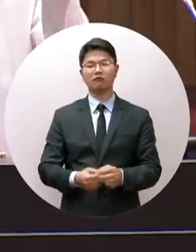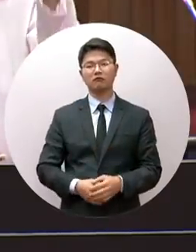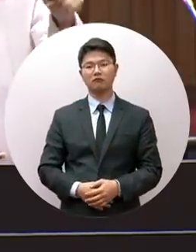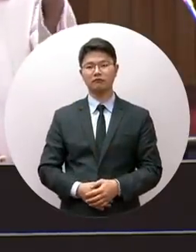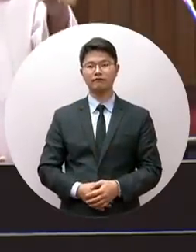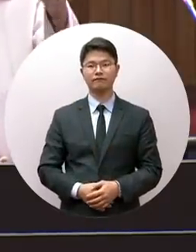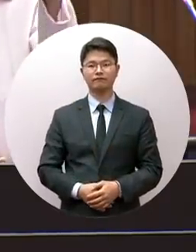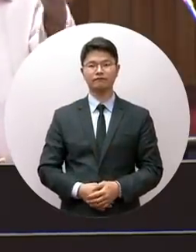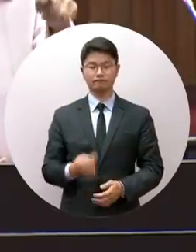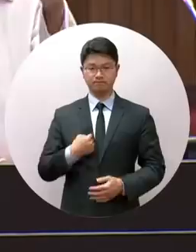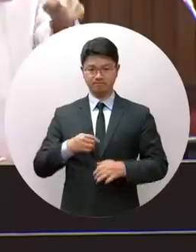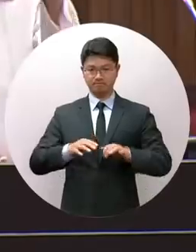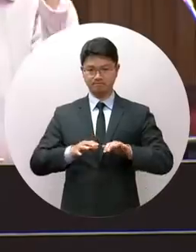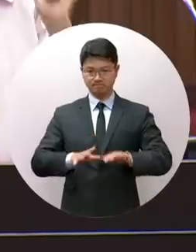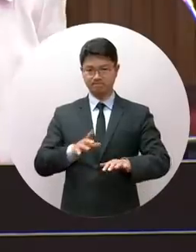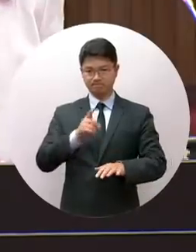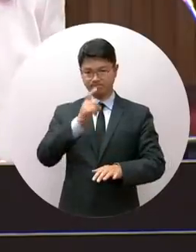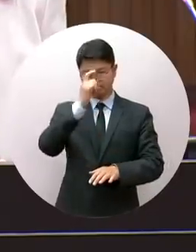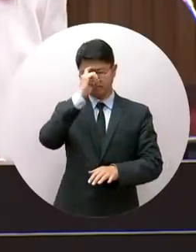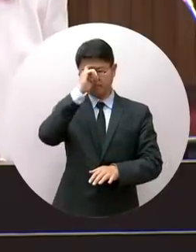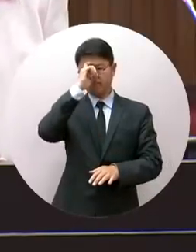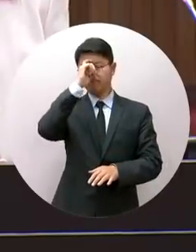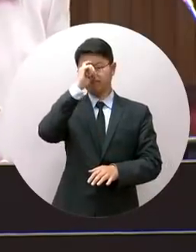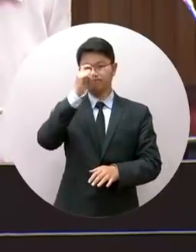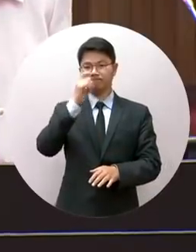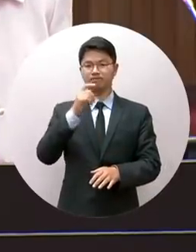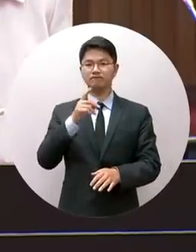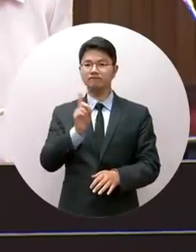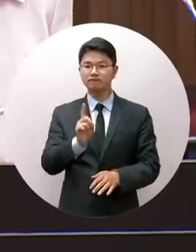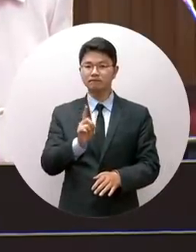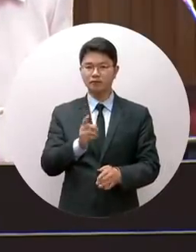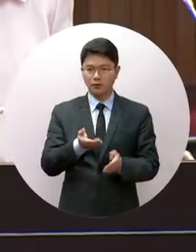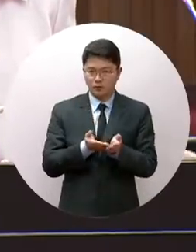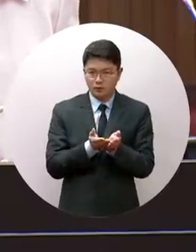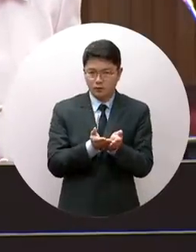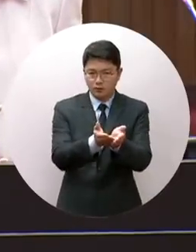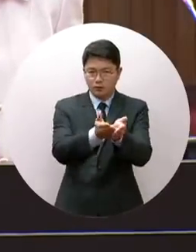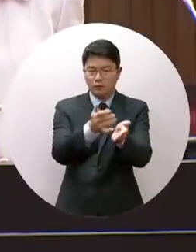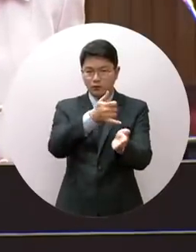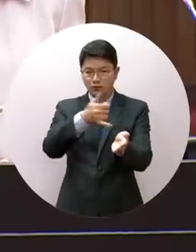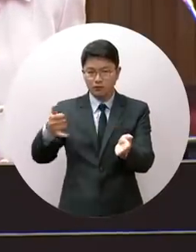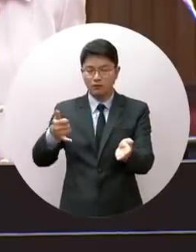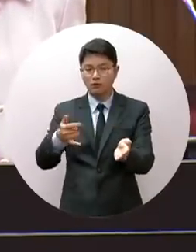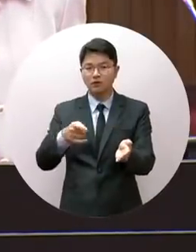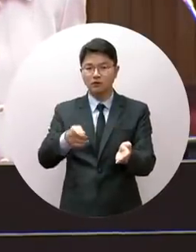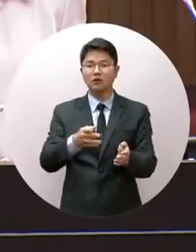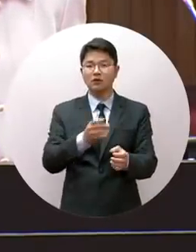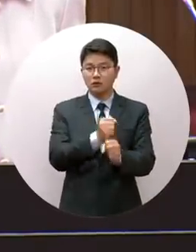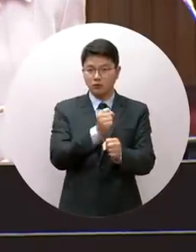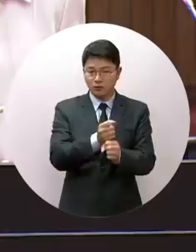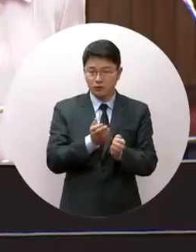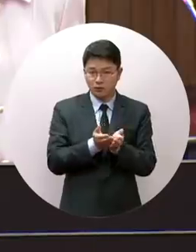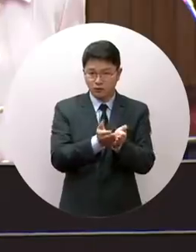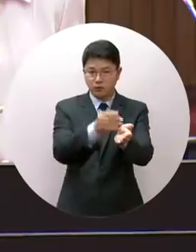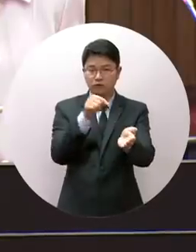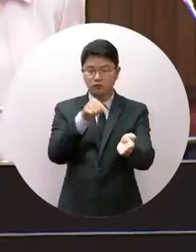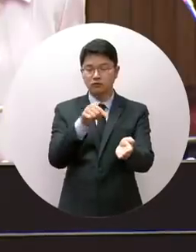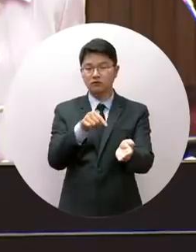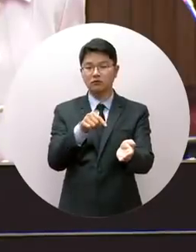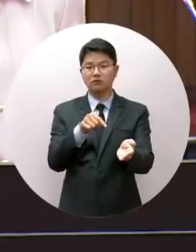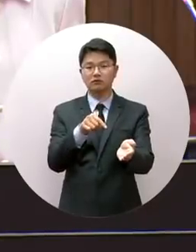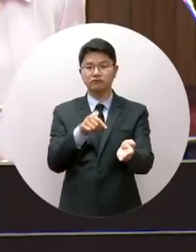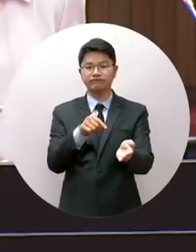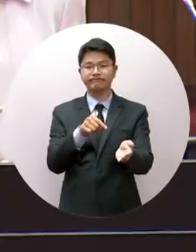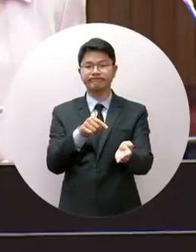我们要强烈的要求。船员工作船是不是应该